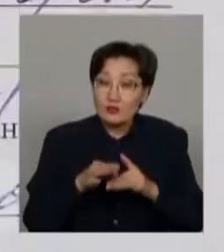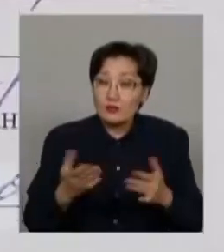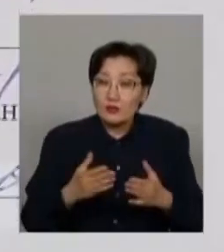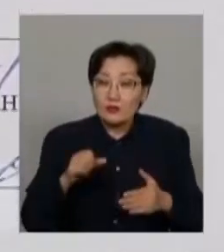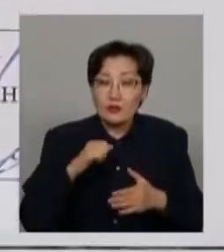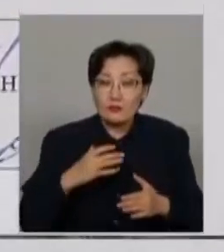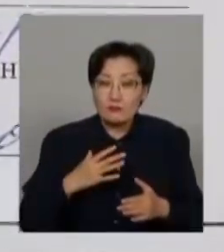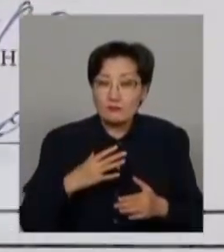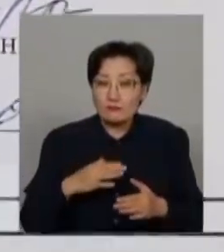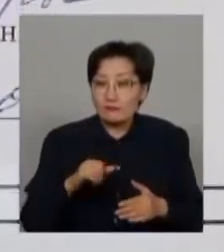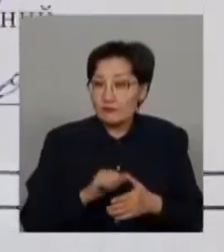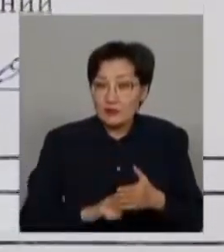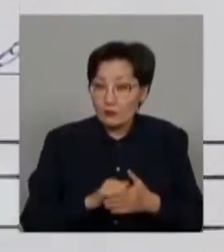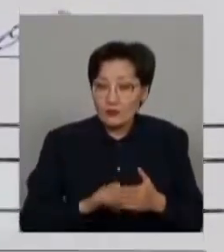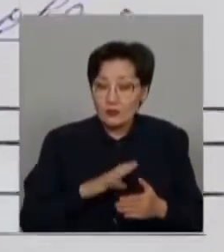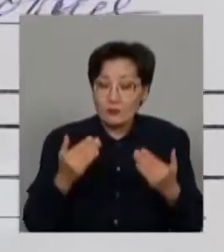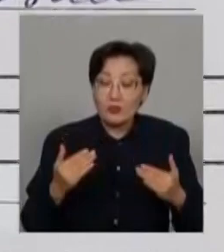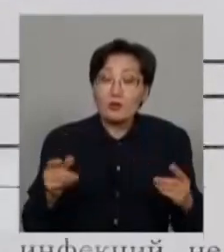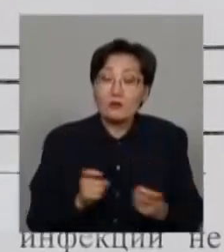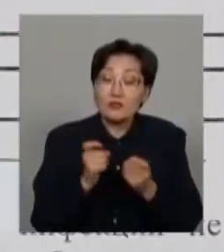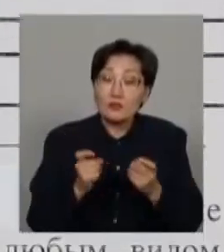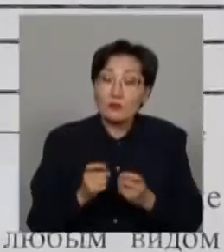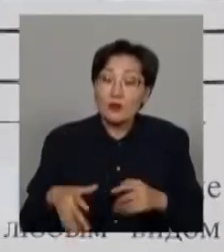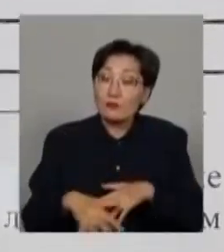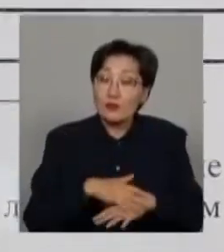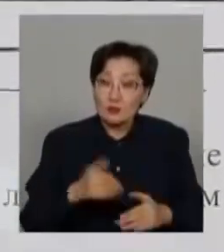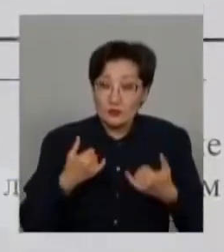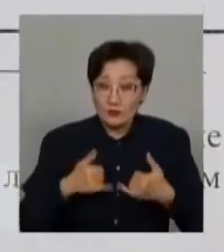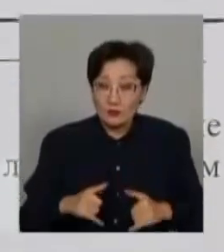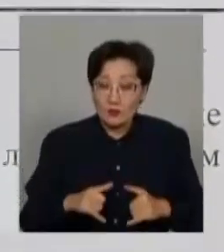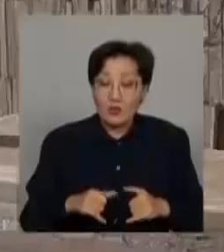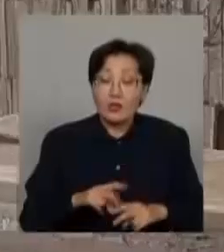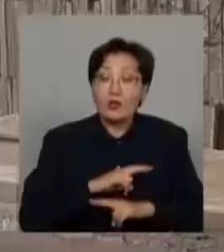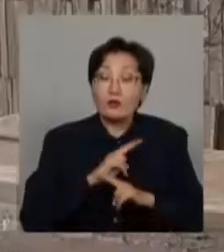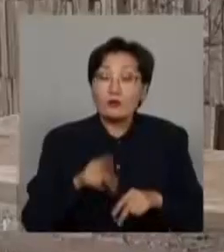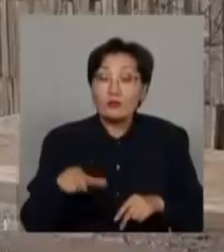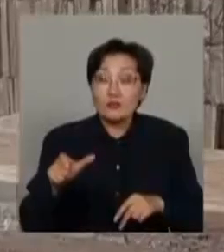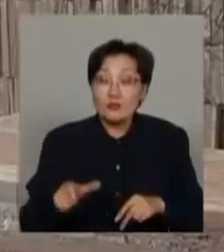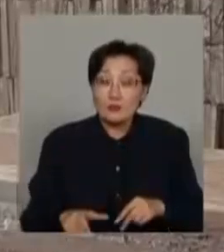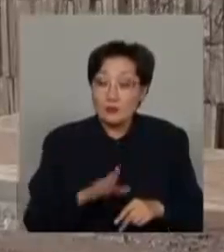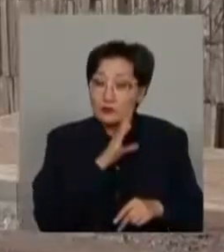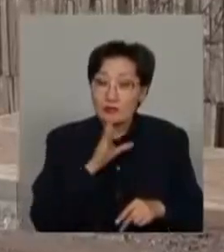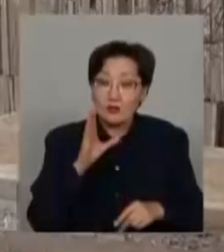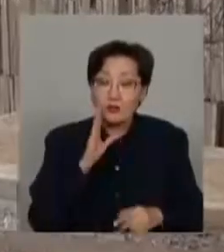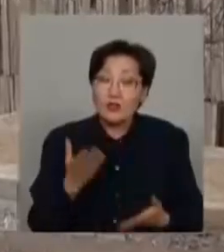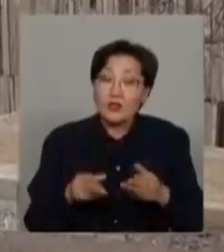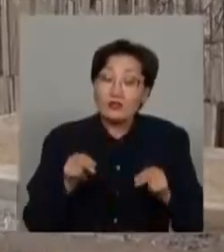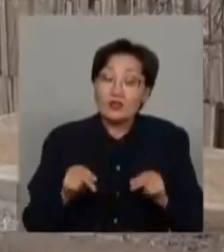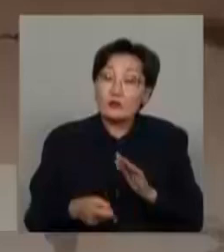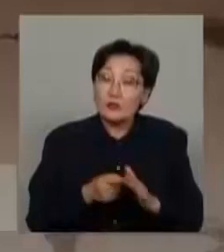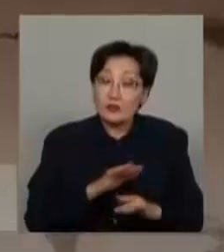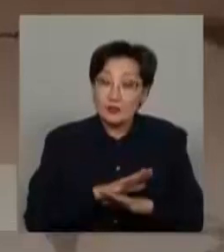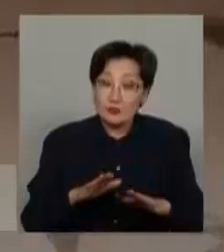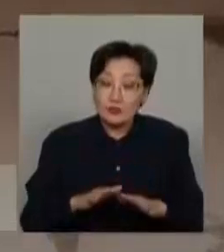Белгілісі, бірге өскен құрдастар арасындағы жанжал көпшіліктің жағасын ұстатты. Ал марқұмның анасы әділдік орнамаса жоғарғы сотқа дейін арыздануға